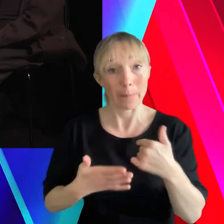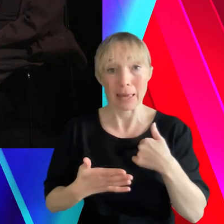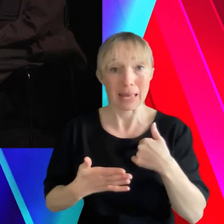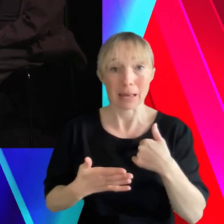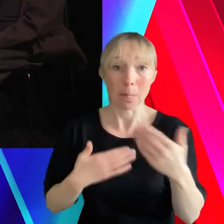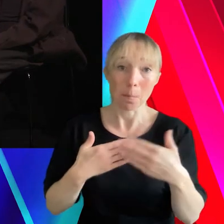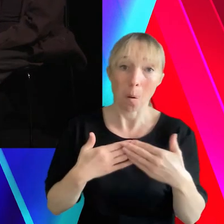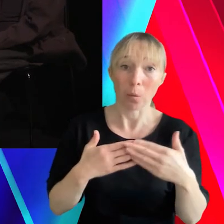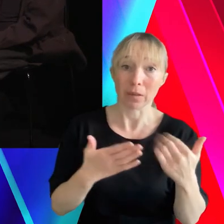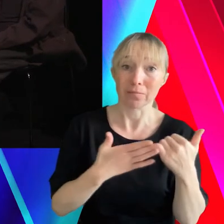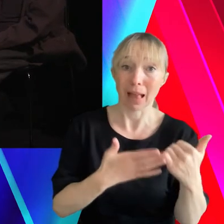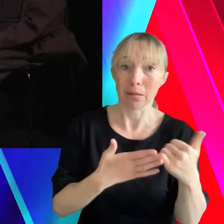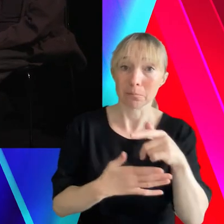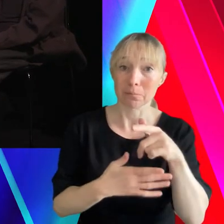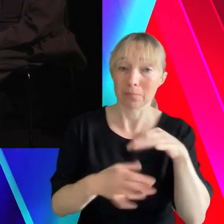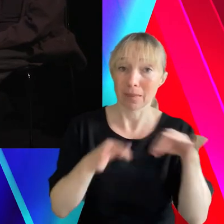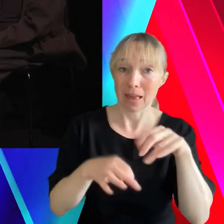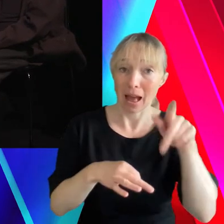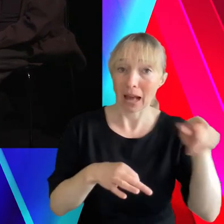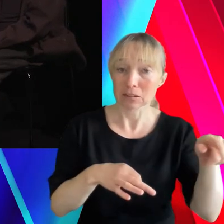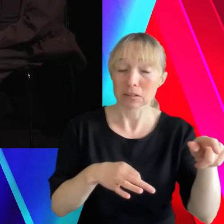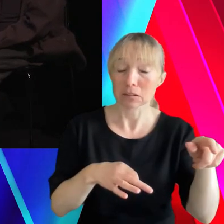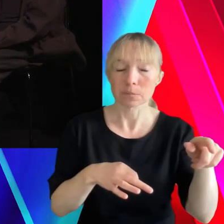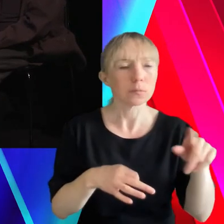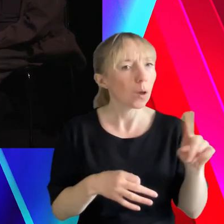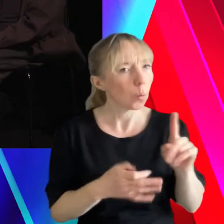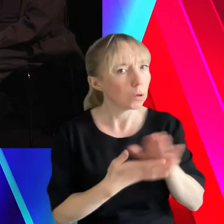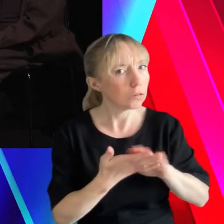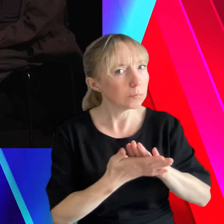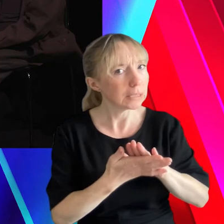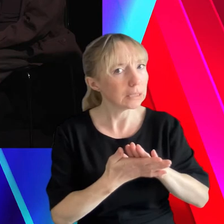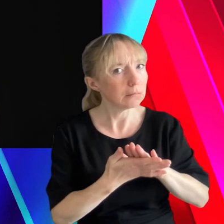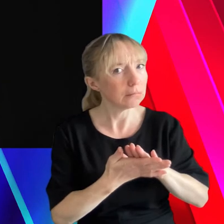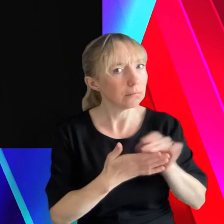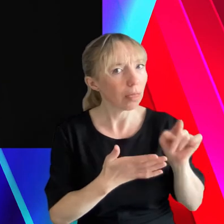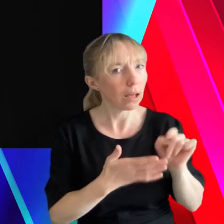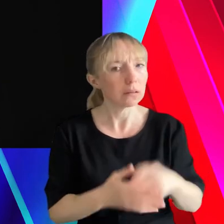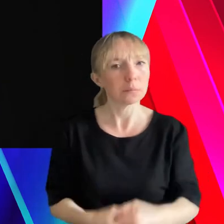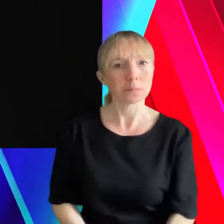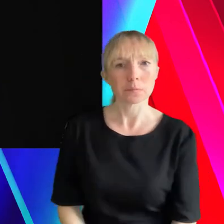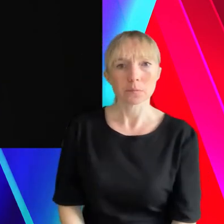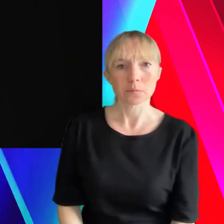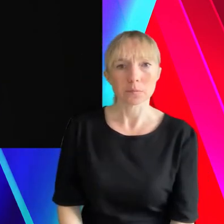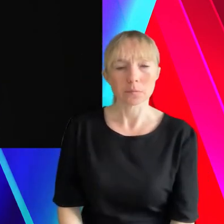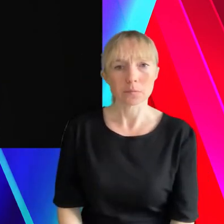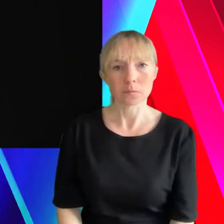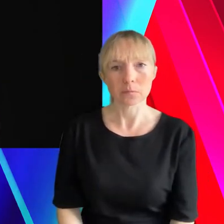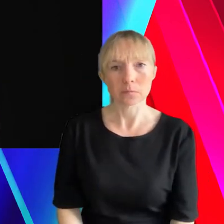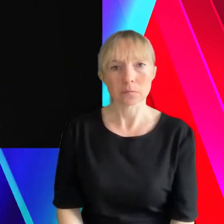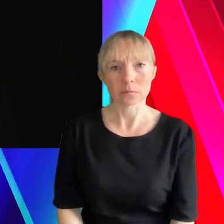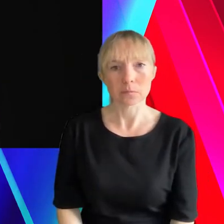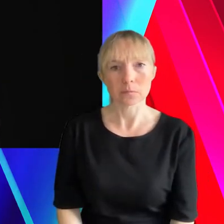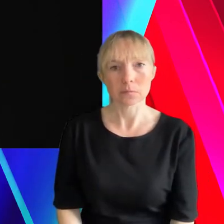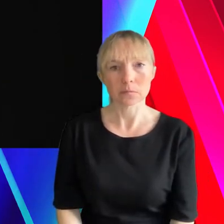do you mean exactly? من وقتی که تمرین ها رو میبینم و بازیگر رو میبینم انگار دارم پروسه نوشتن و کاراکتر